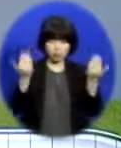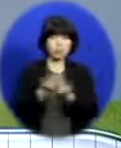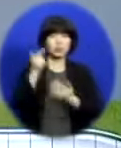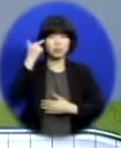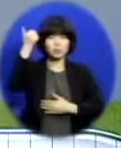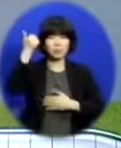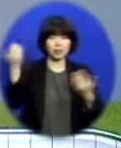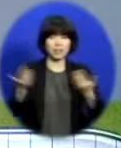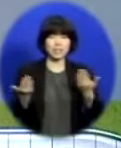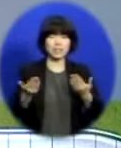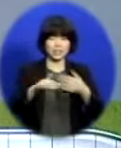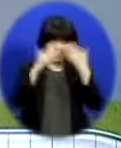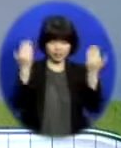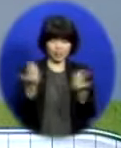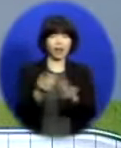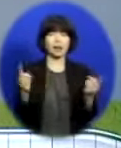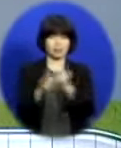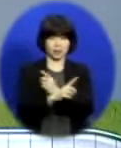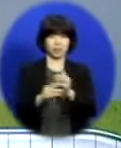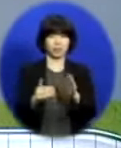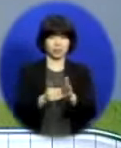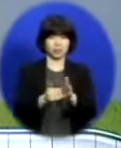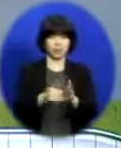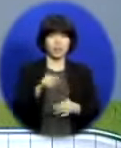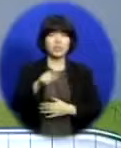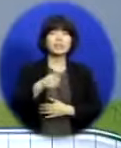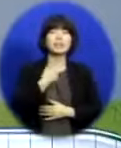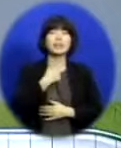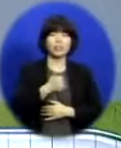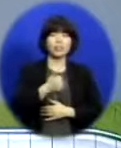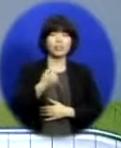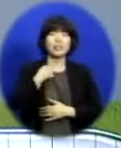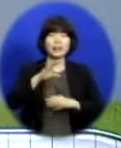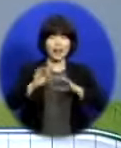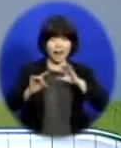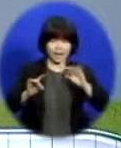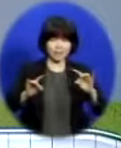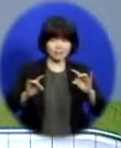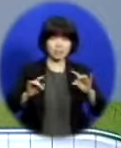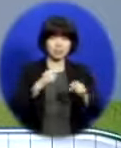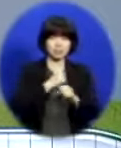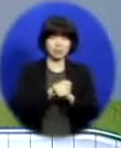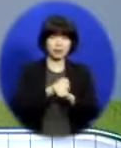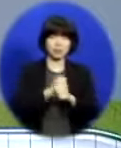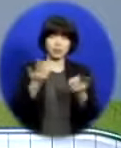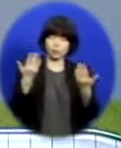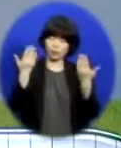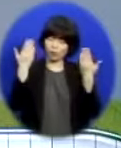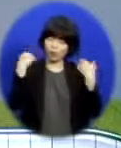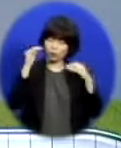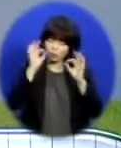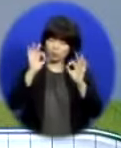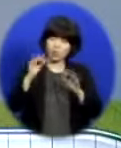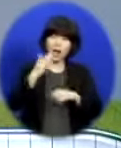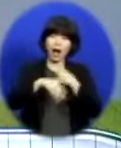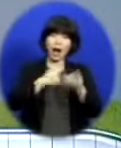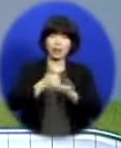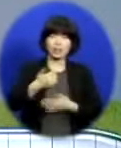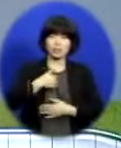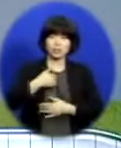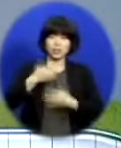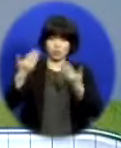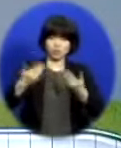바뀌어 버렸습니다 그랬던 그 갈급함이 지나고 보면은 하나님께서 저에게 주신 축복의